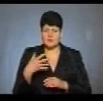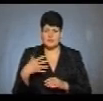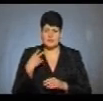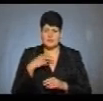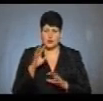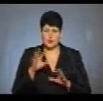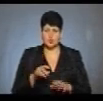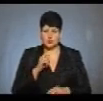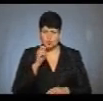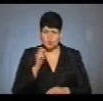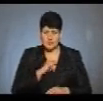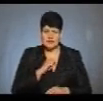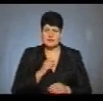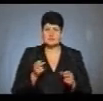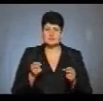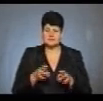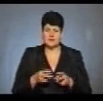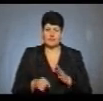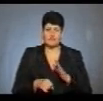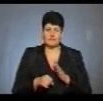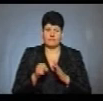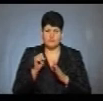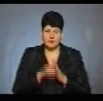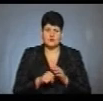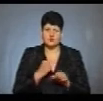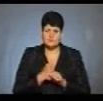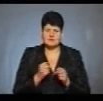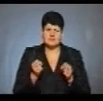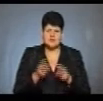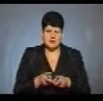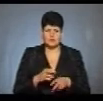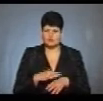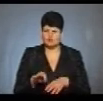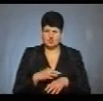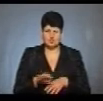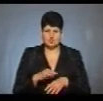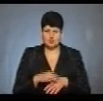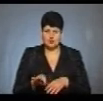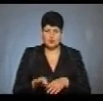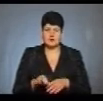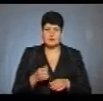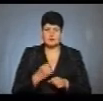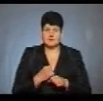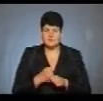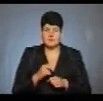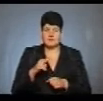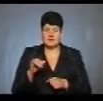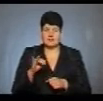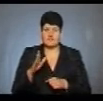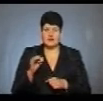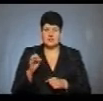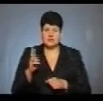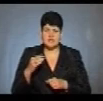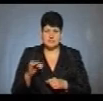кодексу України, умисному вбивстві, вчиненому з особливою жорстокістю, тобто умисному протиправному заподіянню смерті Підвашецькій, вчиненому з